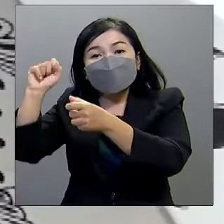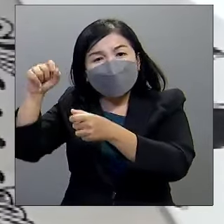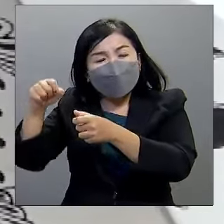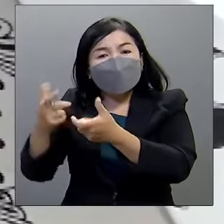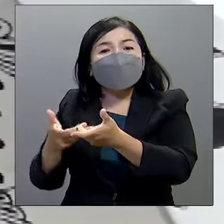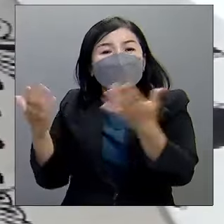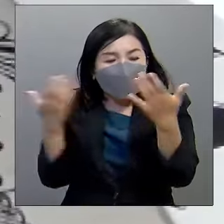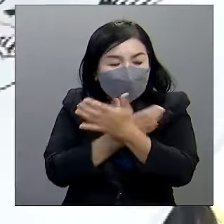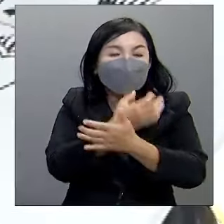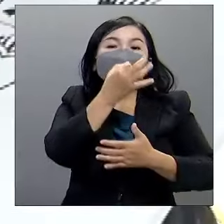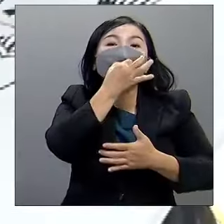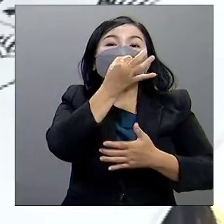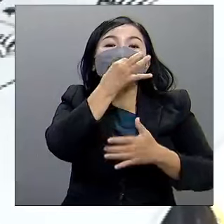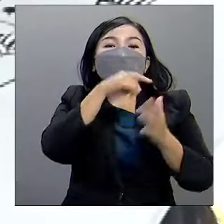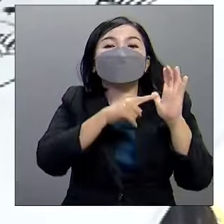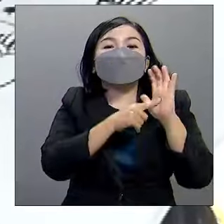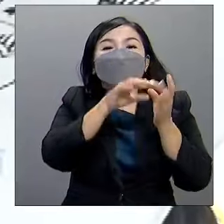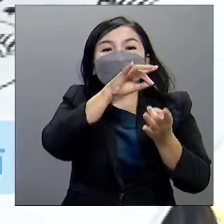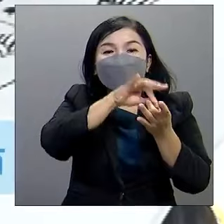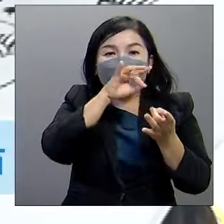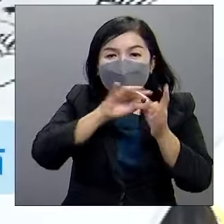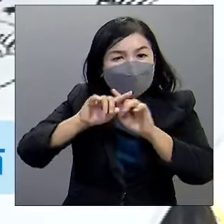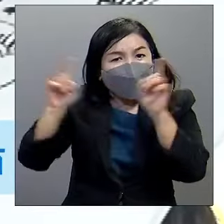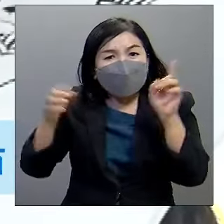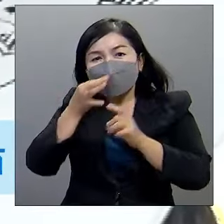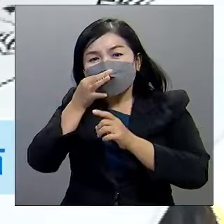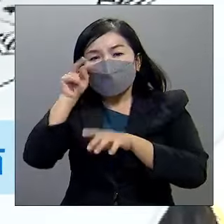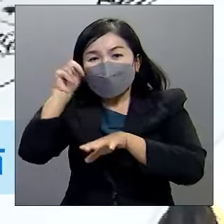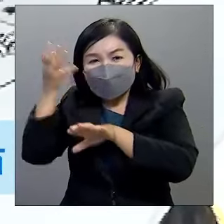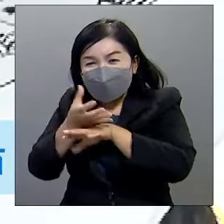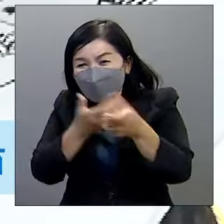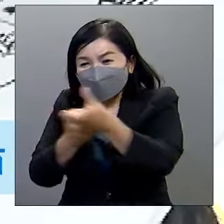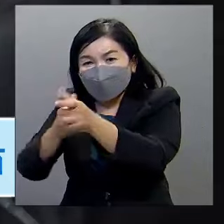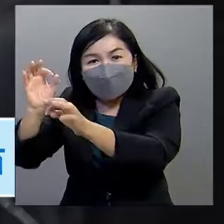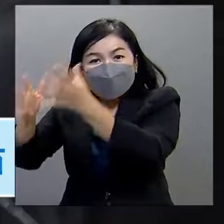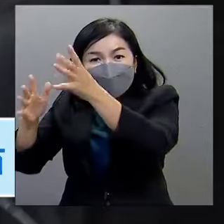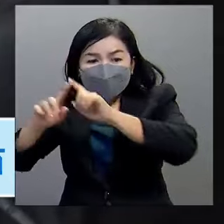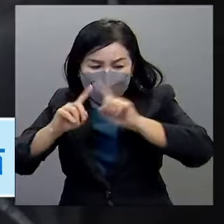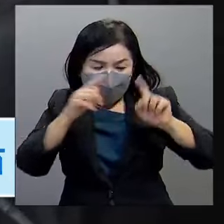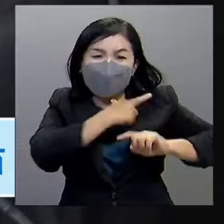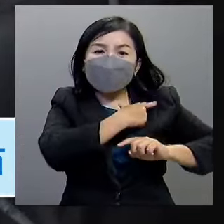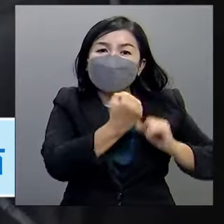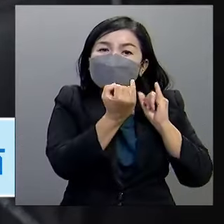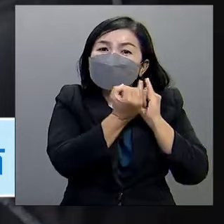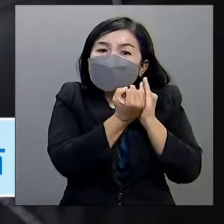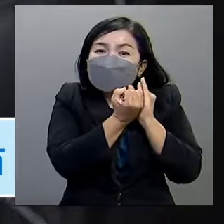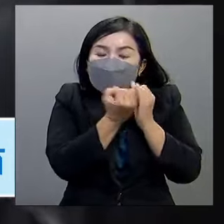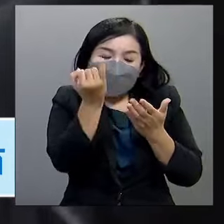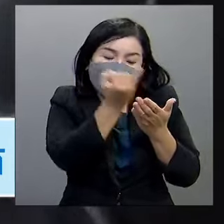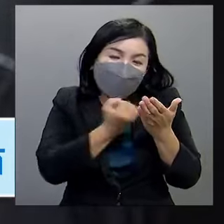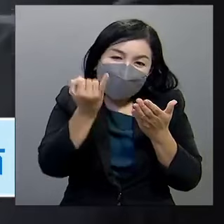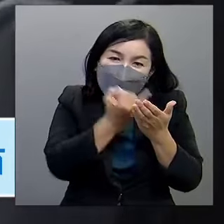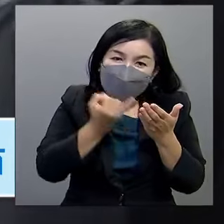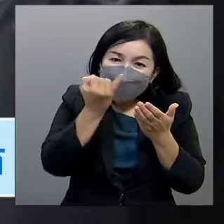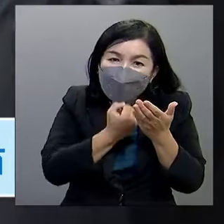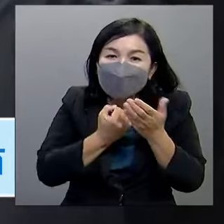เภอกงไกรลาดจังหวัดสุโขทัยค่ะคนละขั้วกันนะคุณผู้ชมแต่ความชอบของคุณขวัญชายเนี่ยใช้เวลาว่างนอกจากเวลางาน